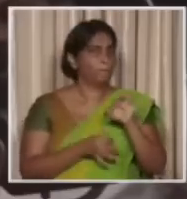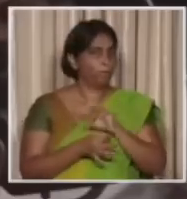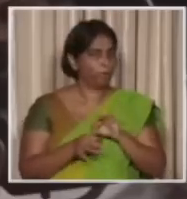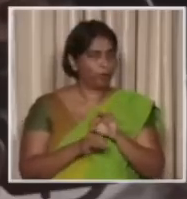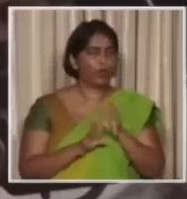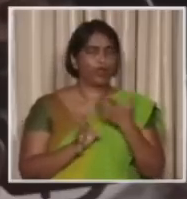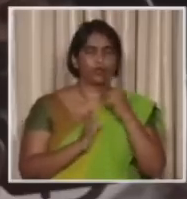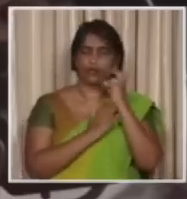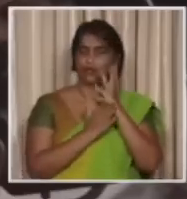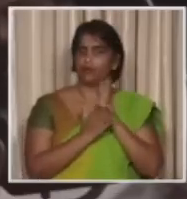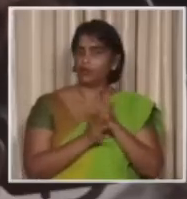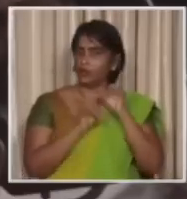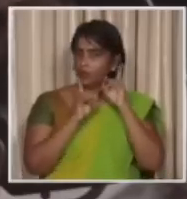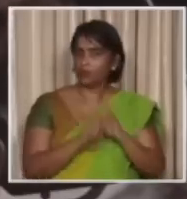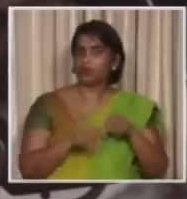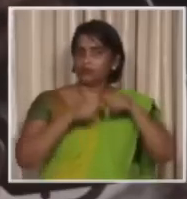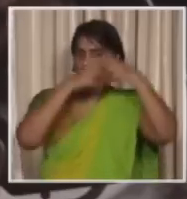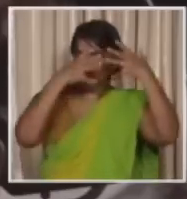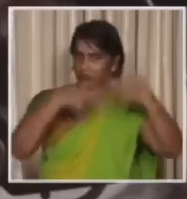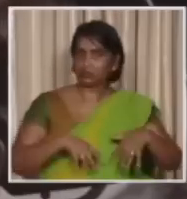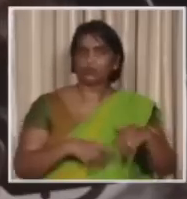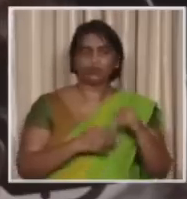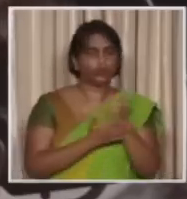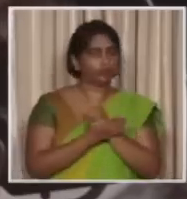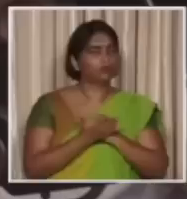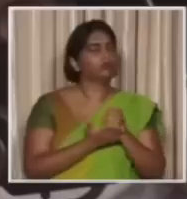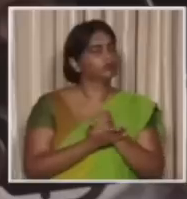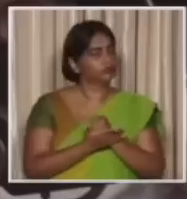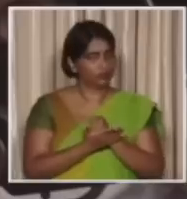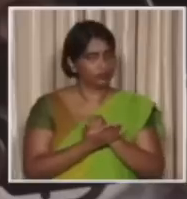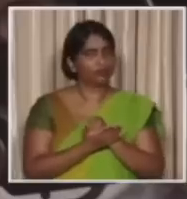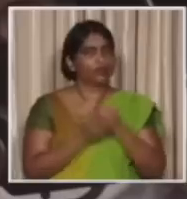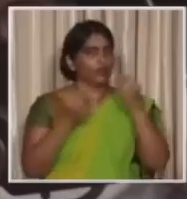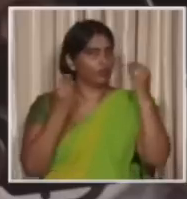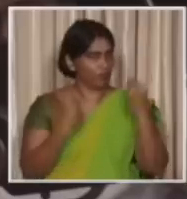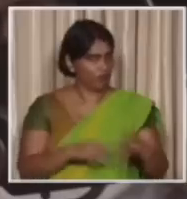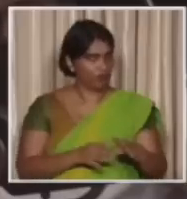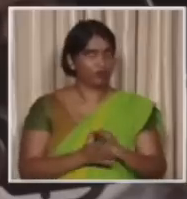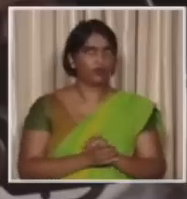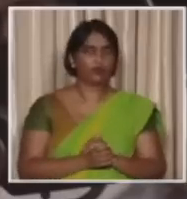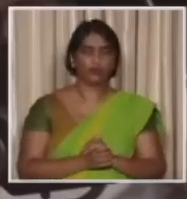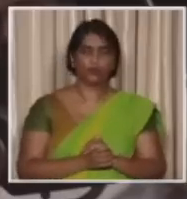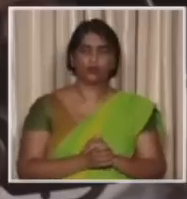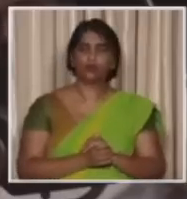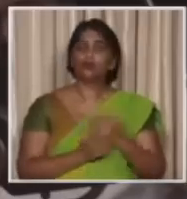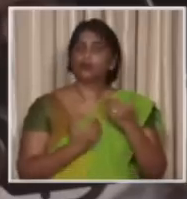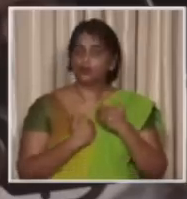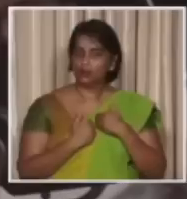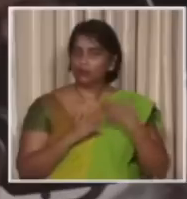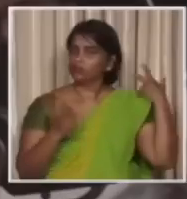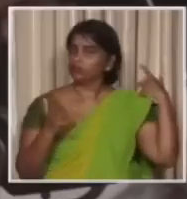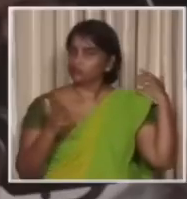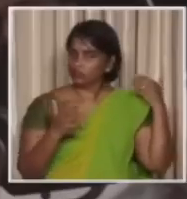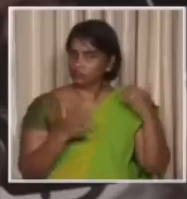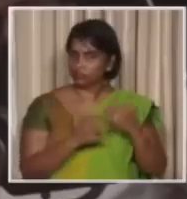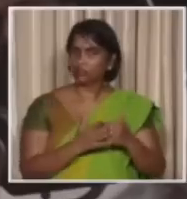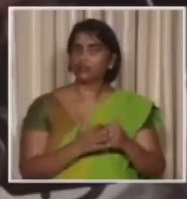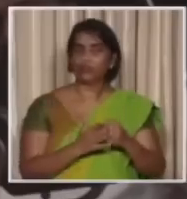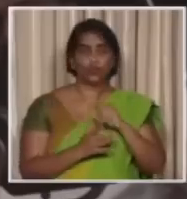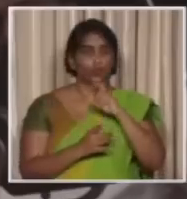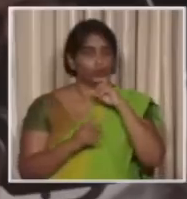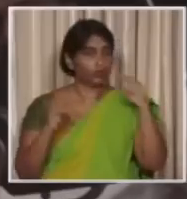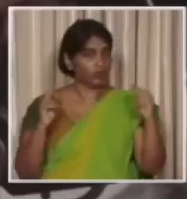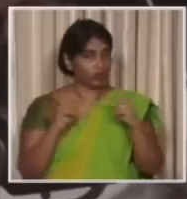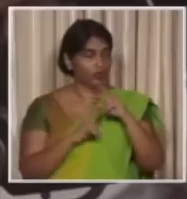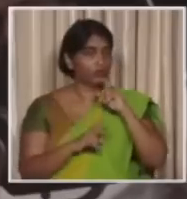හා ව්‍යවස්ථානුකූල ව්‍යුහය සම්පූර්ණයෙන් කඩා වැටීමයි. අපේ ඉතිහාසයේ